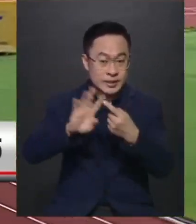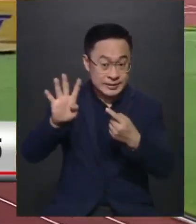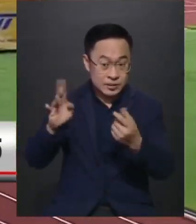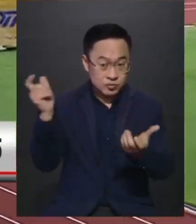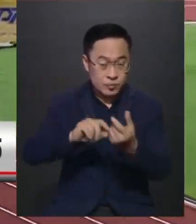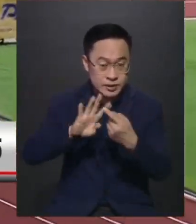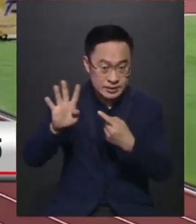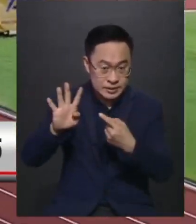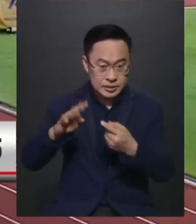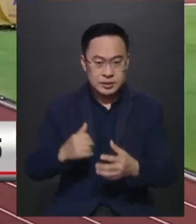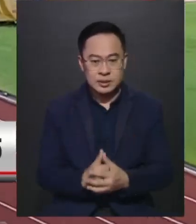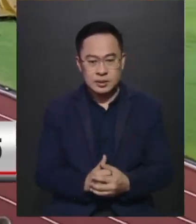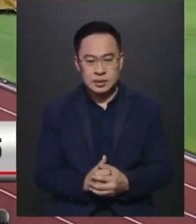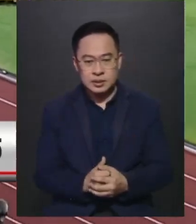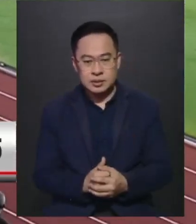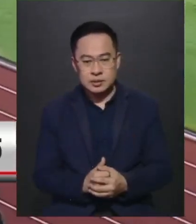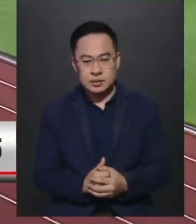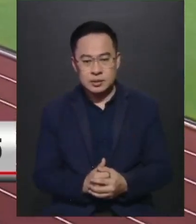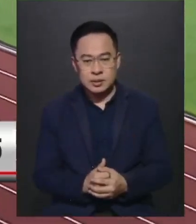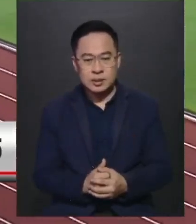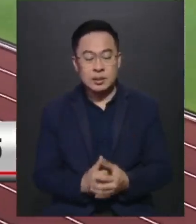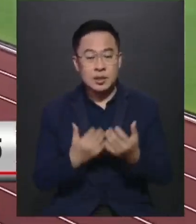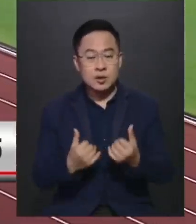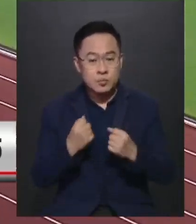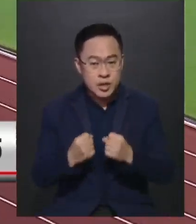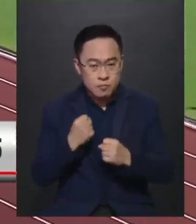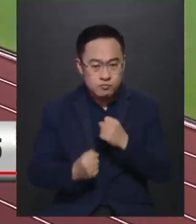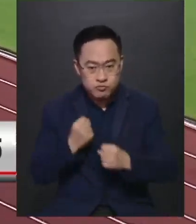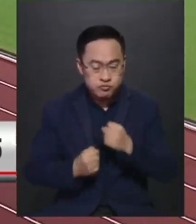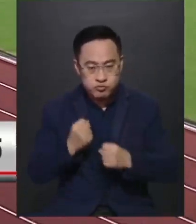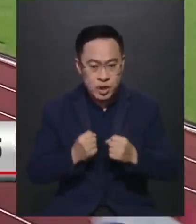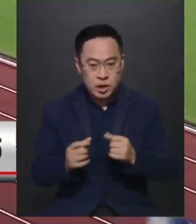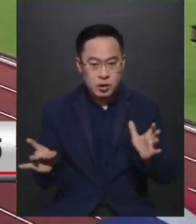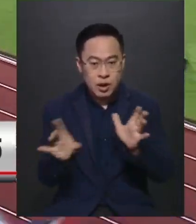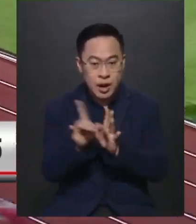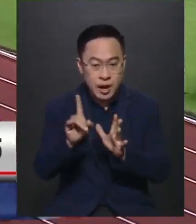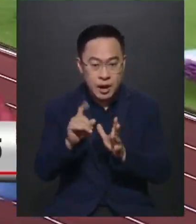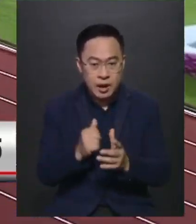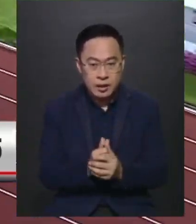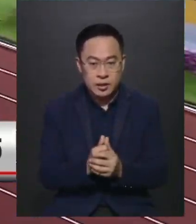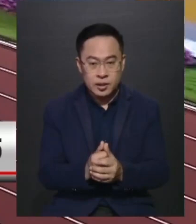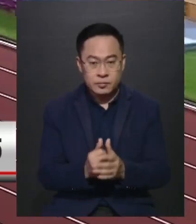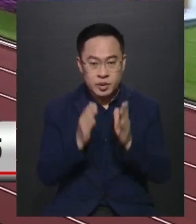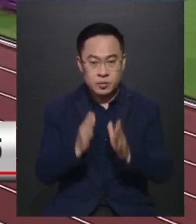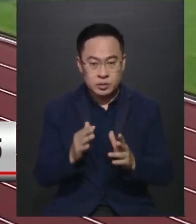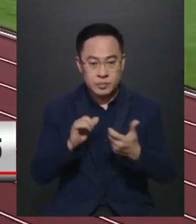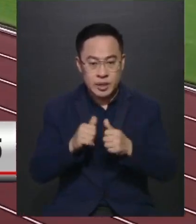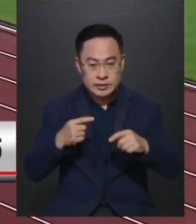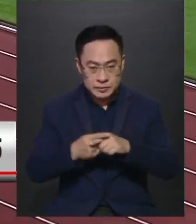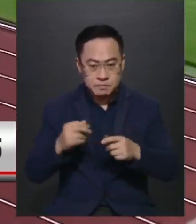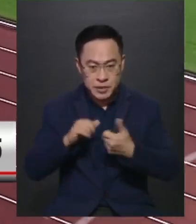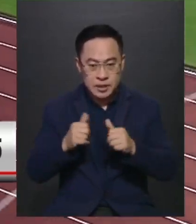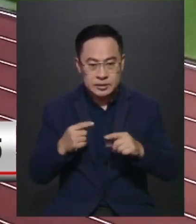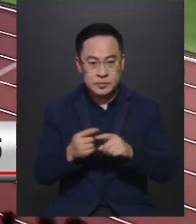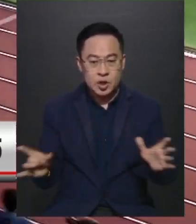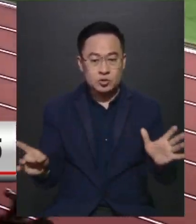ท้ายไม้ที่4แล้วก็พยายามที่จะสปรินต์เข้าเส้นชัยแล้วดูสิมีนักกีฬาที่มีปัญหาการบาดเจ็บด้วยนะคะแต่ว่